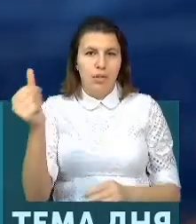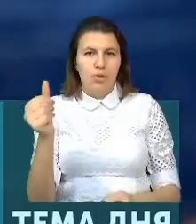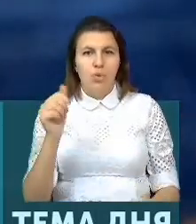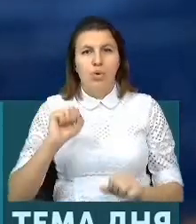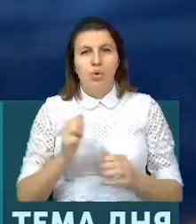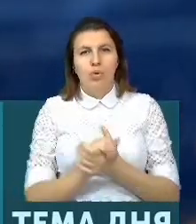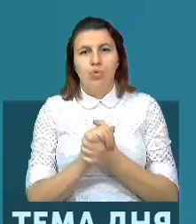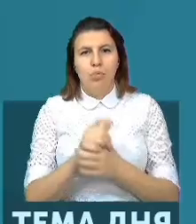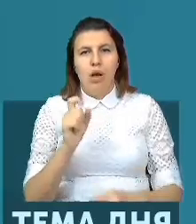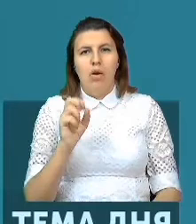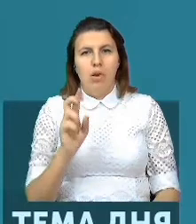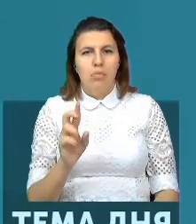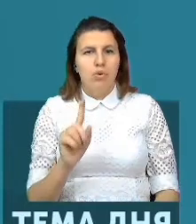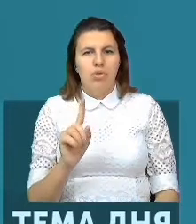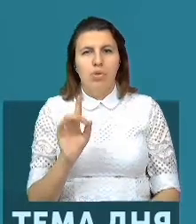розповіла.